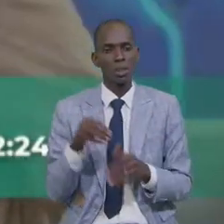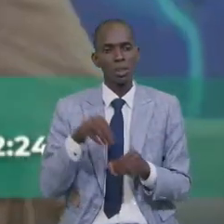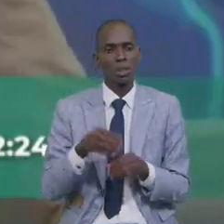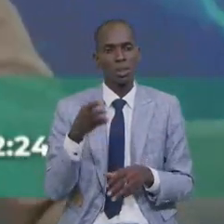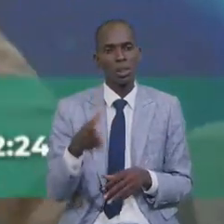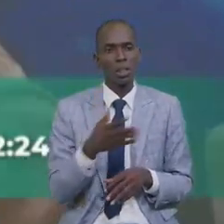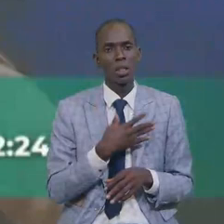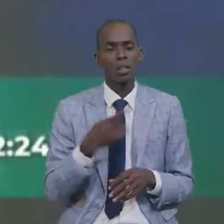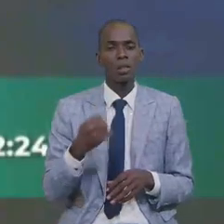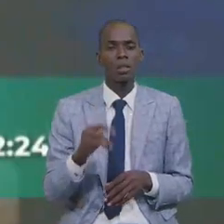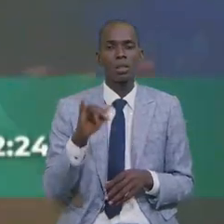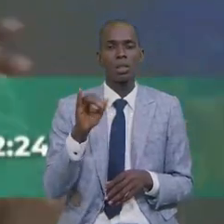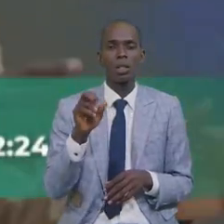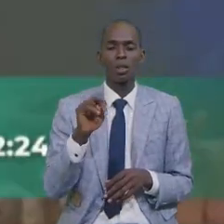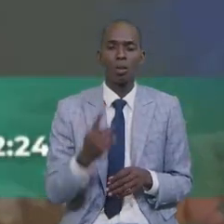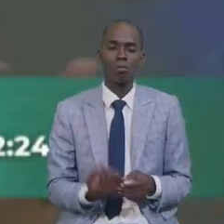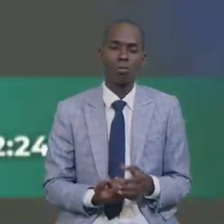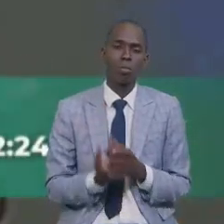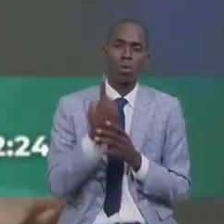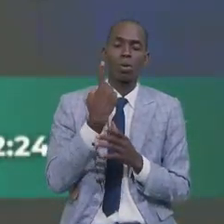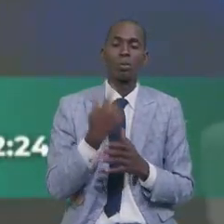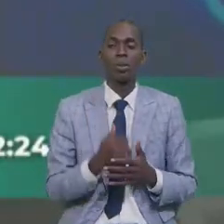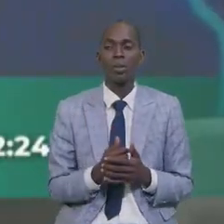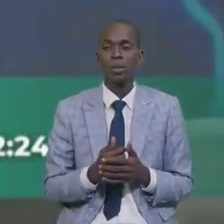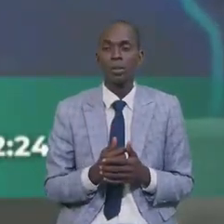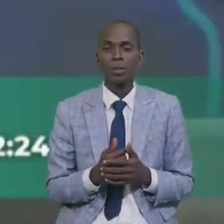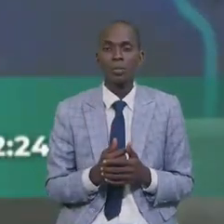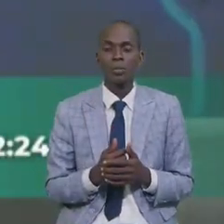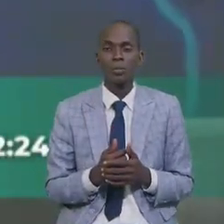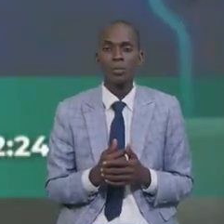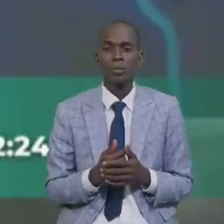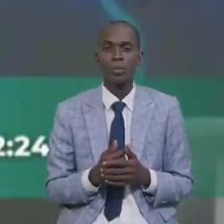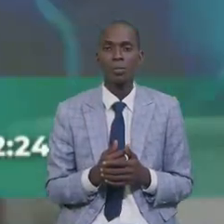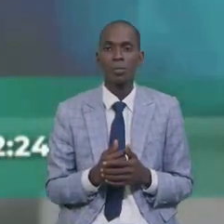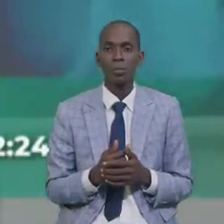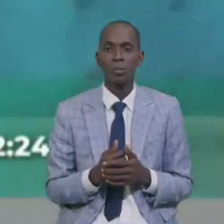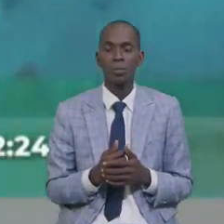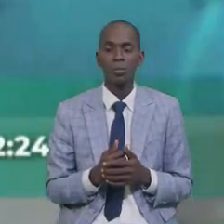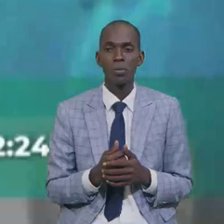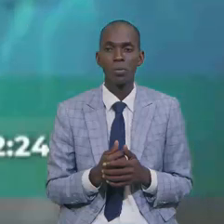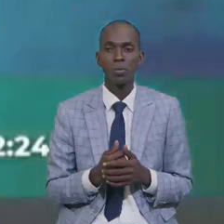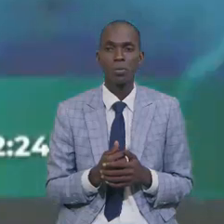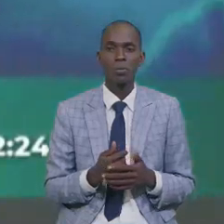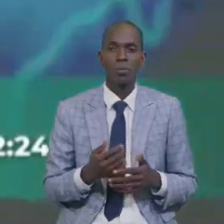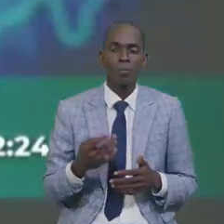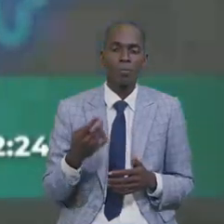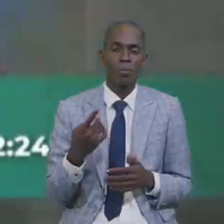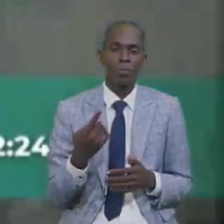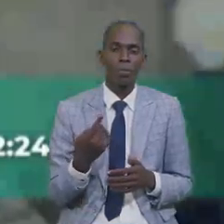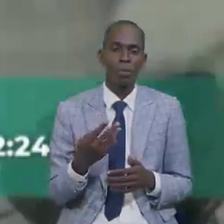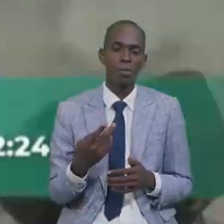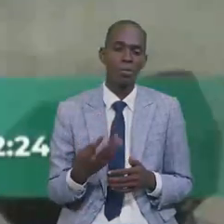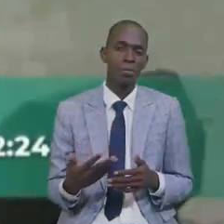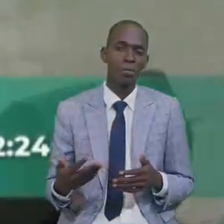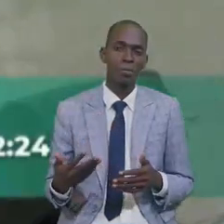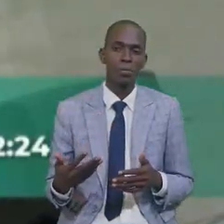Tout ce qui a été écrit dans les Écritures, dans l'Ancien Testament, écrit pour notre instruction, nous qui sommes parvenus à la fin des